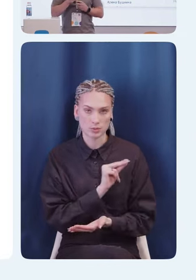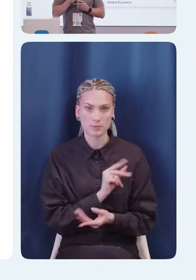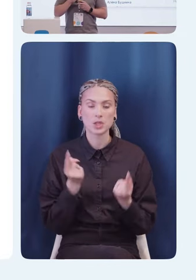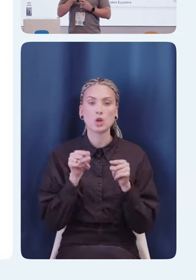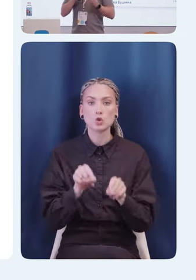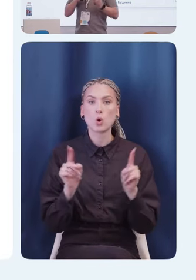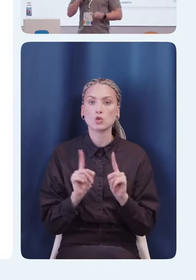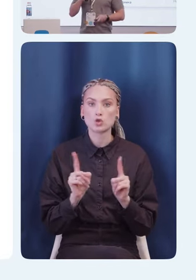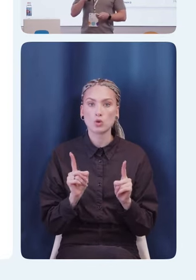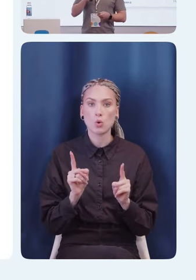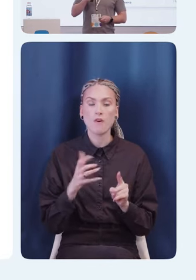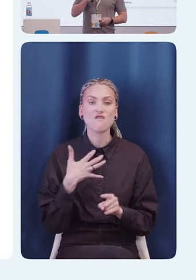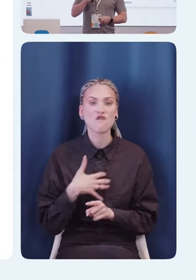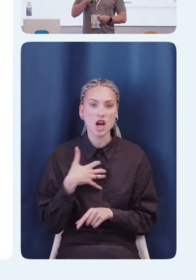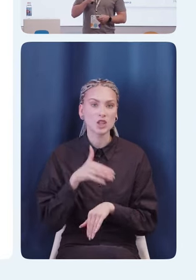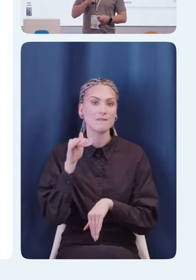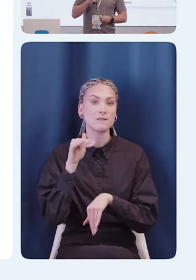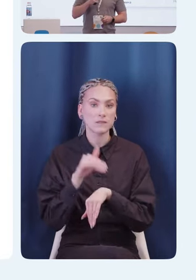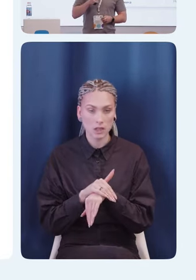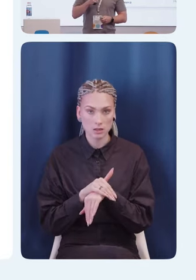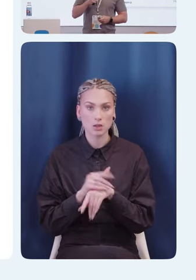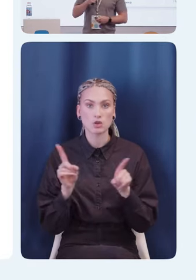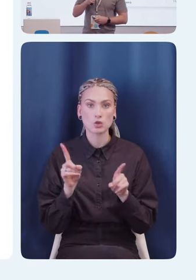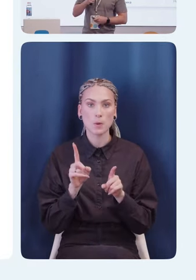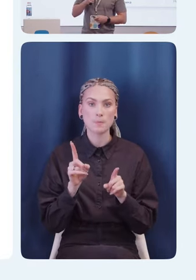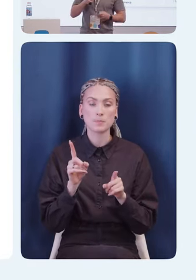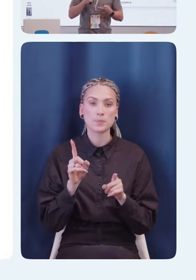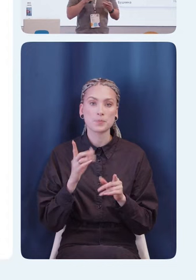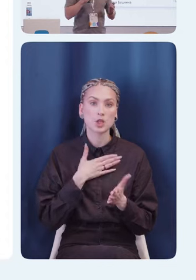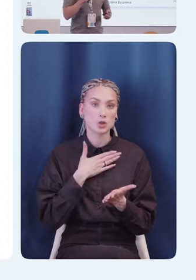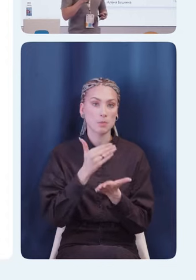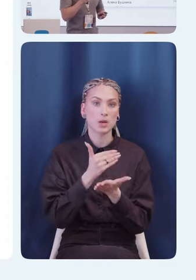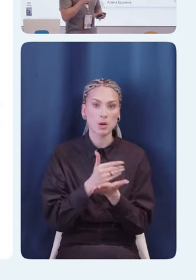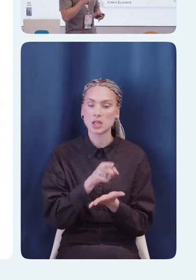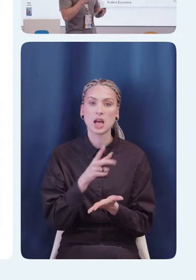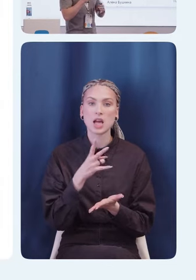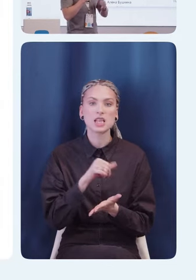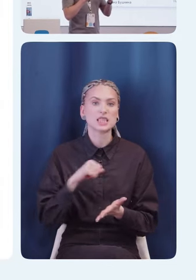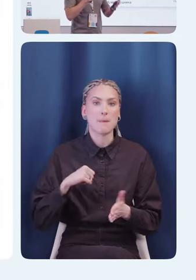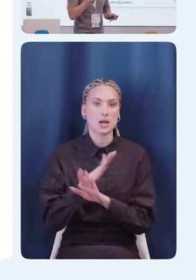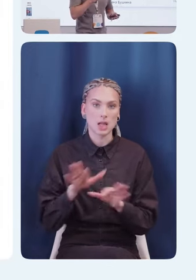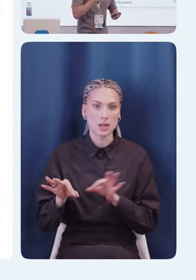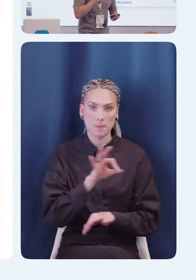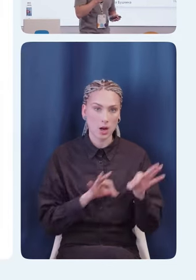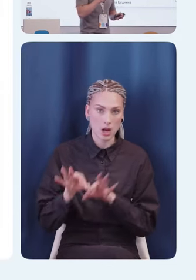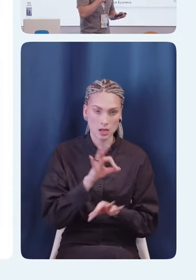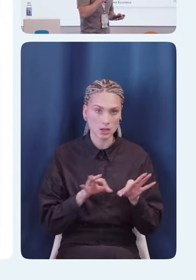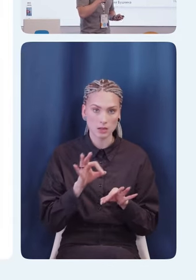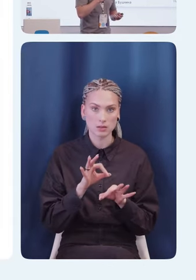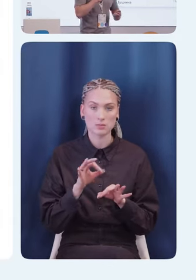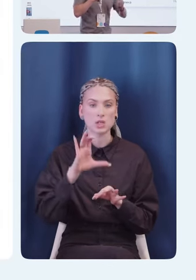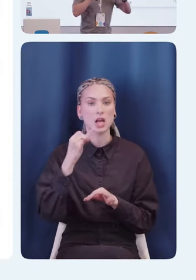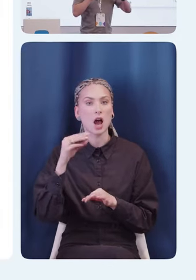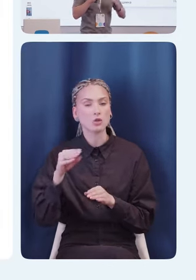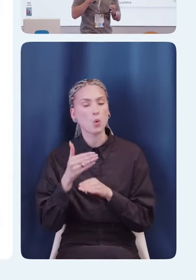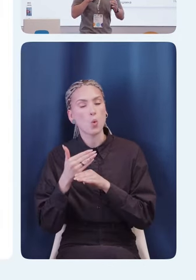что немаловажный фактор, это то, что мессенджер у нас является не самостоятельным проектом, то есть не самостоятельный раздел на сайте,